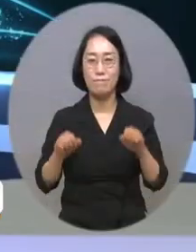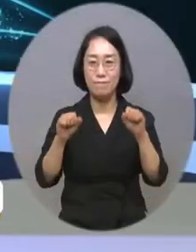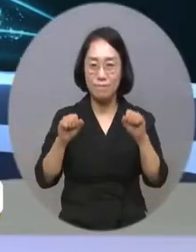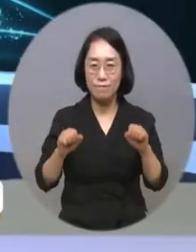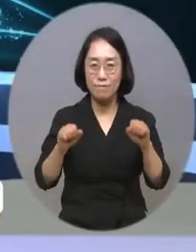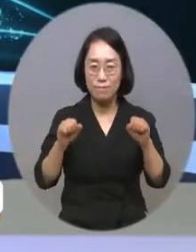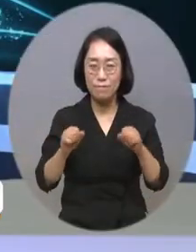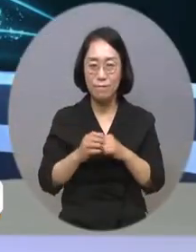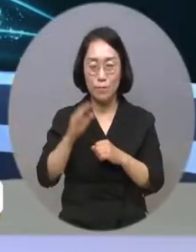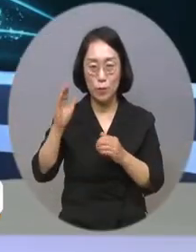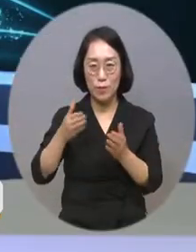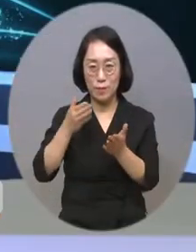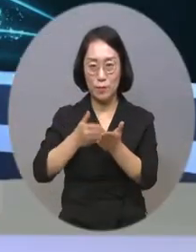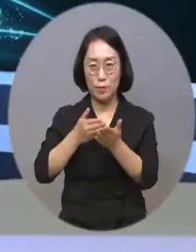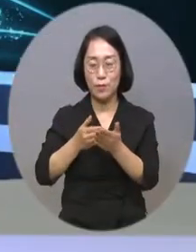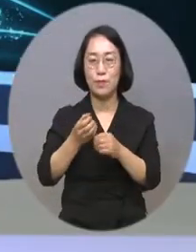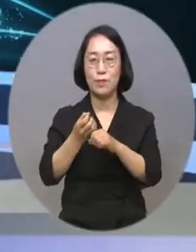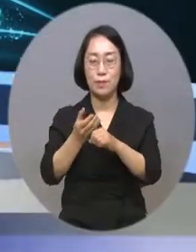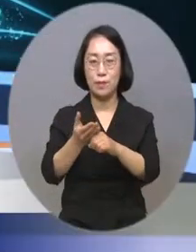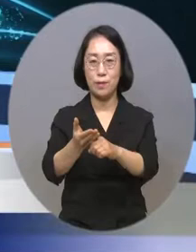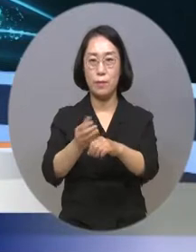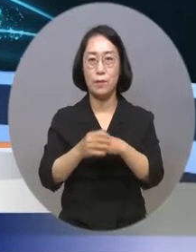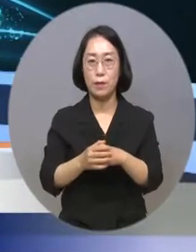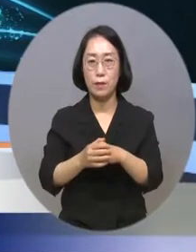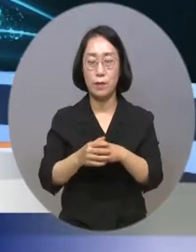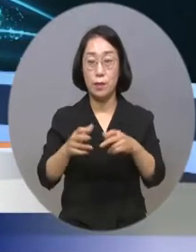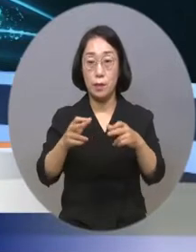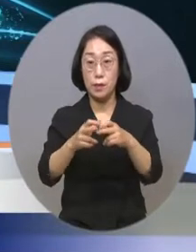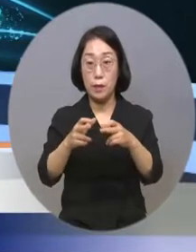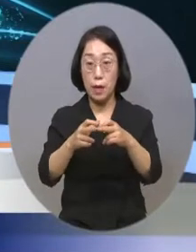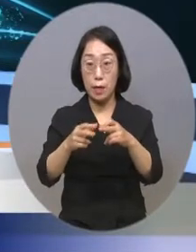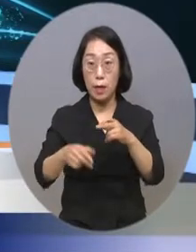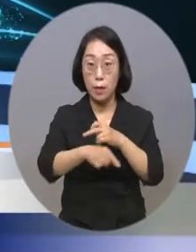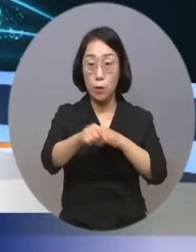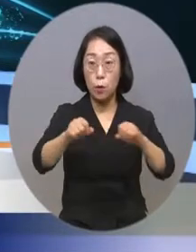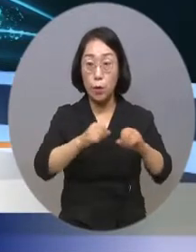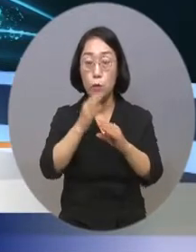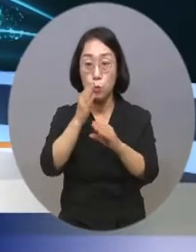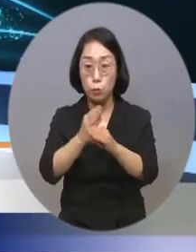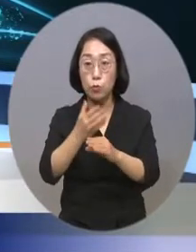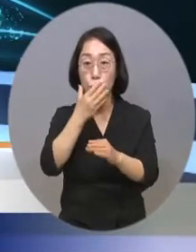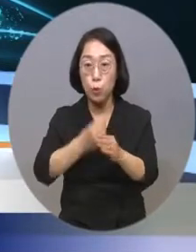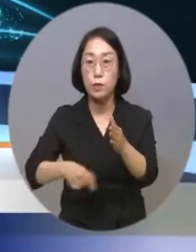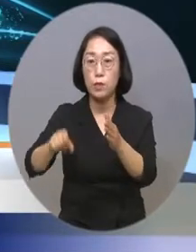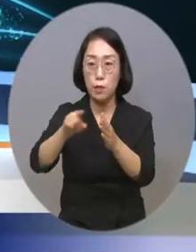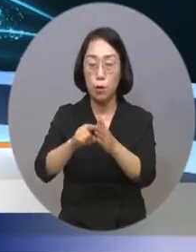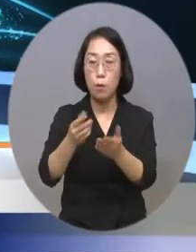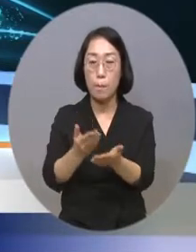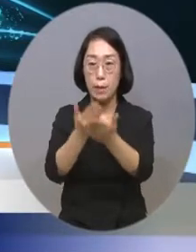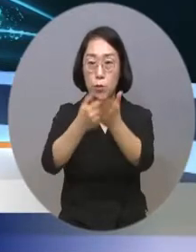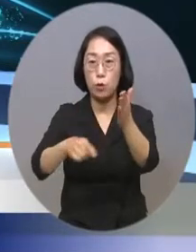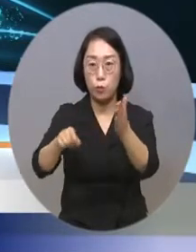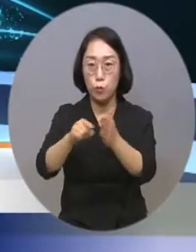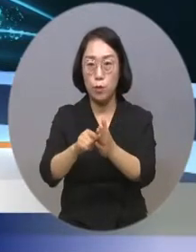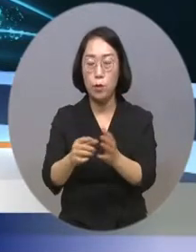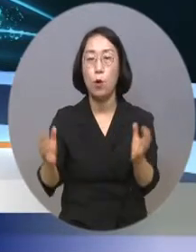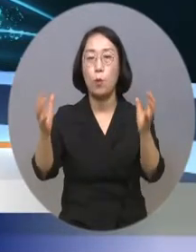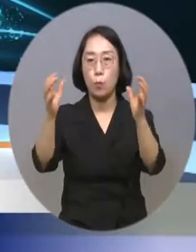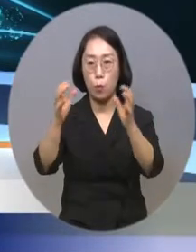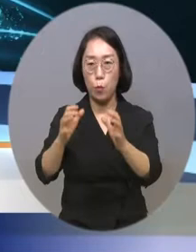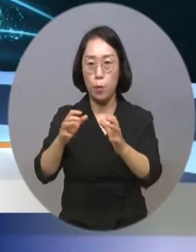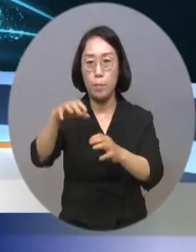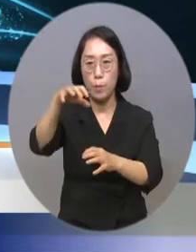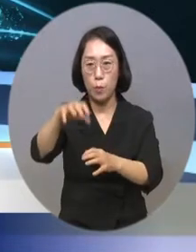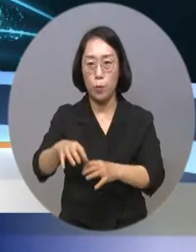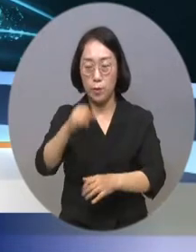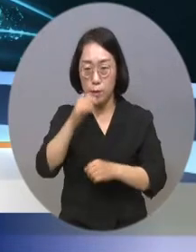여러분 안녕하십니까? 복지TV 뉴스입니다. 장애계 전문가들이 복지 증진을 위해 한마음 한뜻으로 뭉쳤습니다.